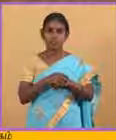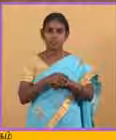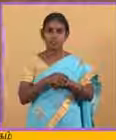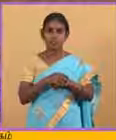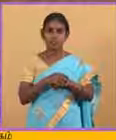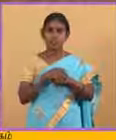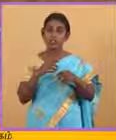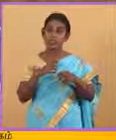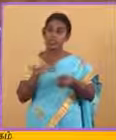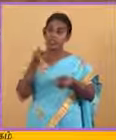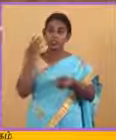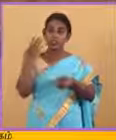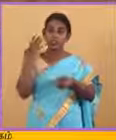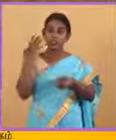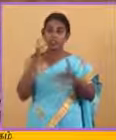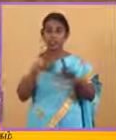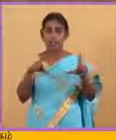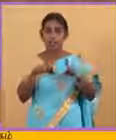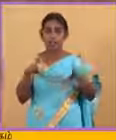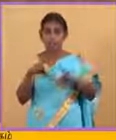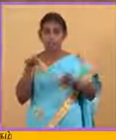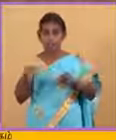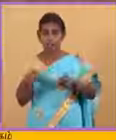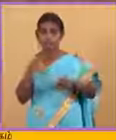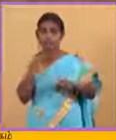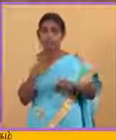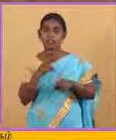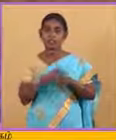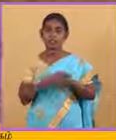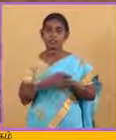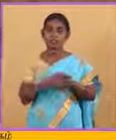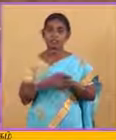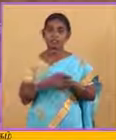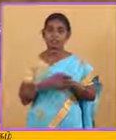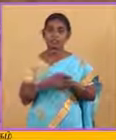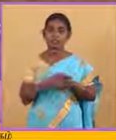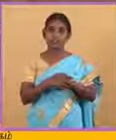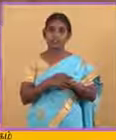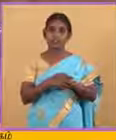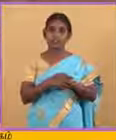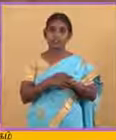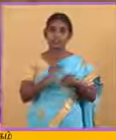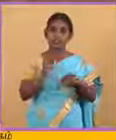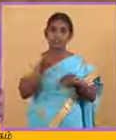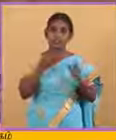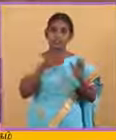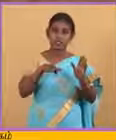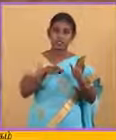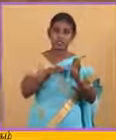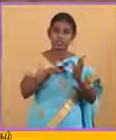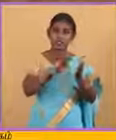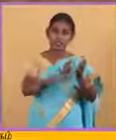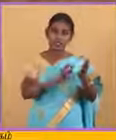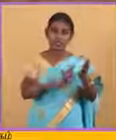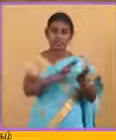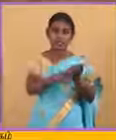அந்த மொழிகள் எல்லாம் இன்னைக்கு எப்படி இருக்குன்னு பார்த்தா, ஒரு சில மொழிகளை ஏற்றளவில் மட்டும்தான் இருக்குது, ஏன்னா அதை படிக்கக்கூடிய மக்கள்